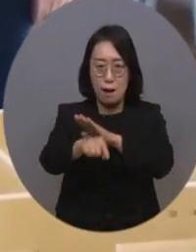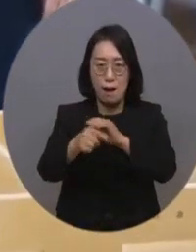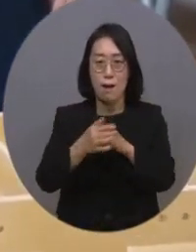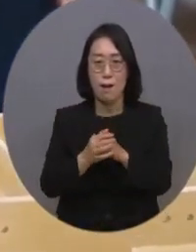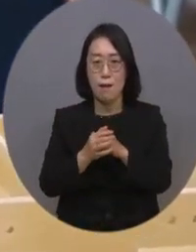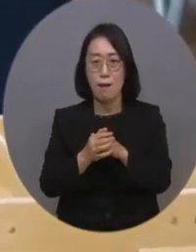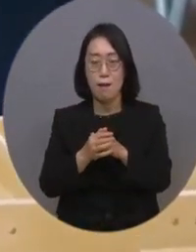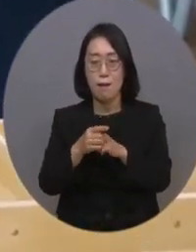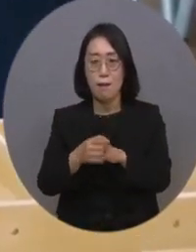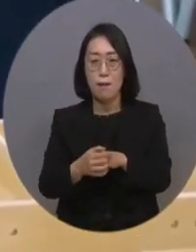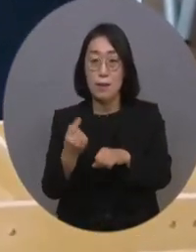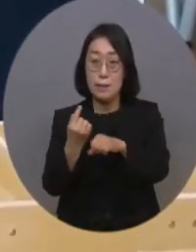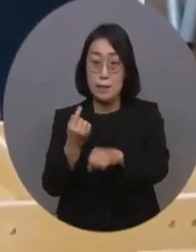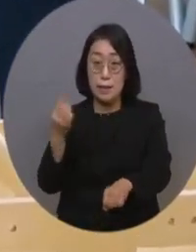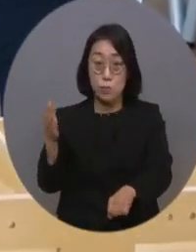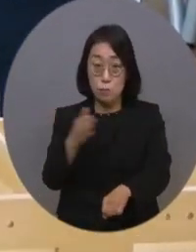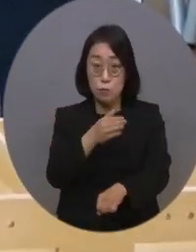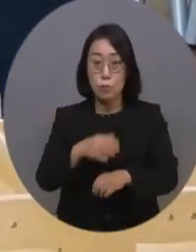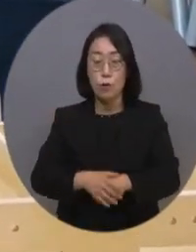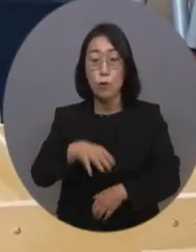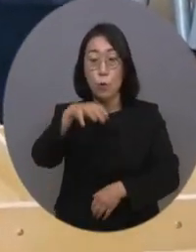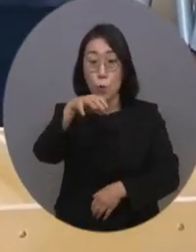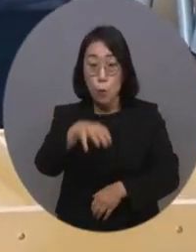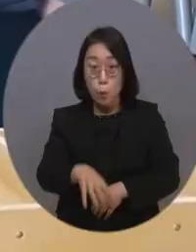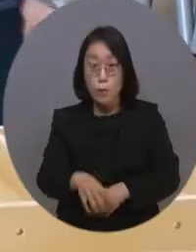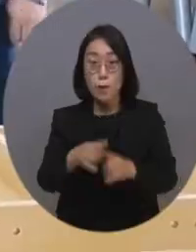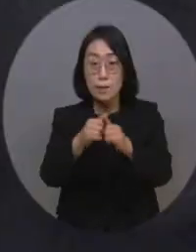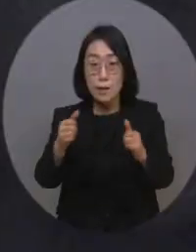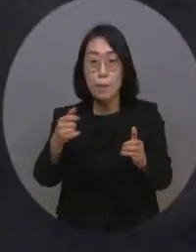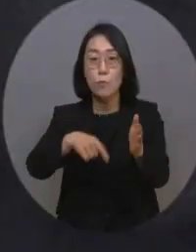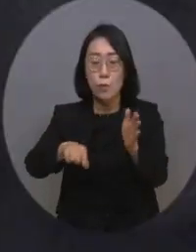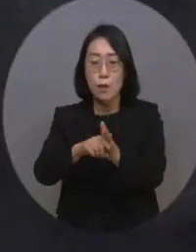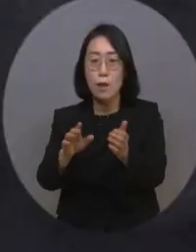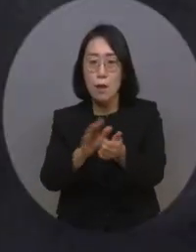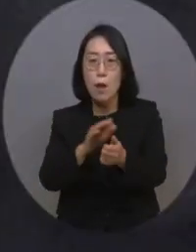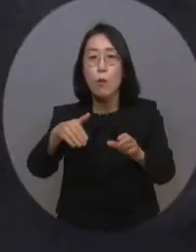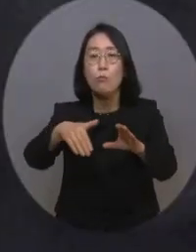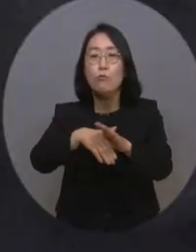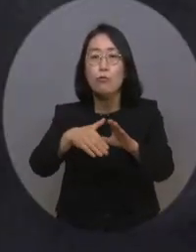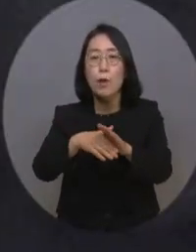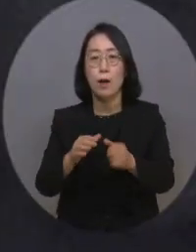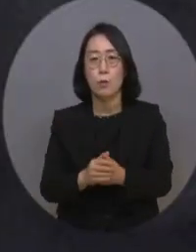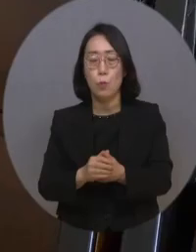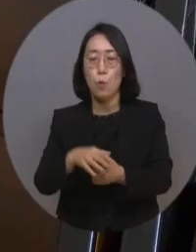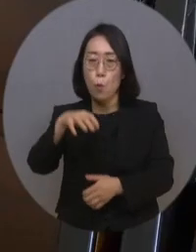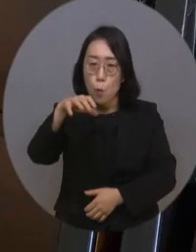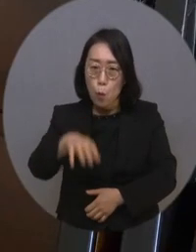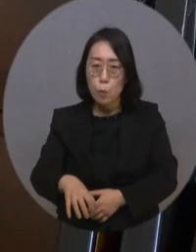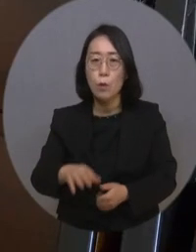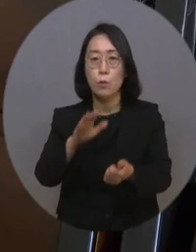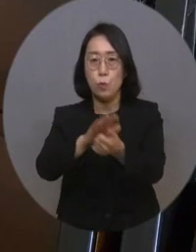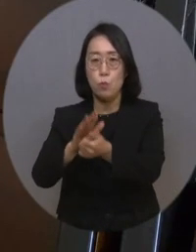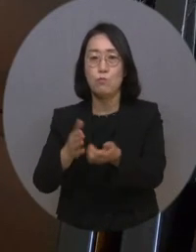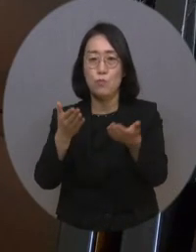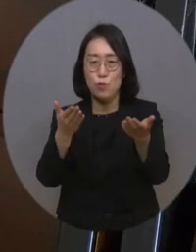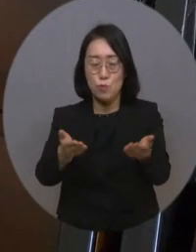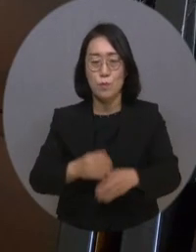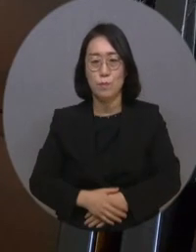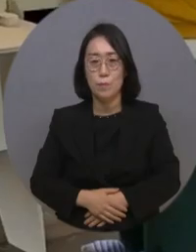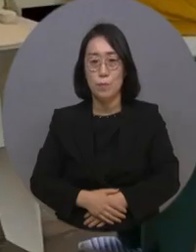대표는 지난해부터 해당 거주시설 입주자들을 위한 문화 향유의 시간 공간을 지원하고 있습니다